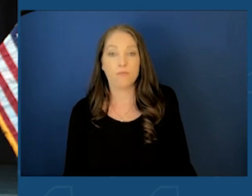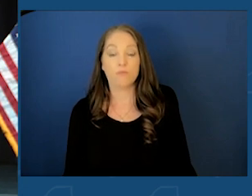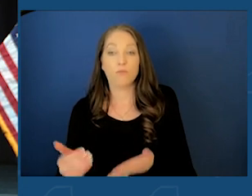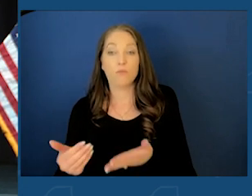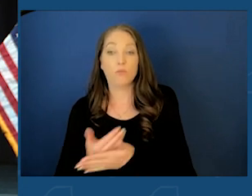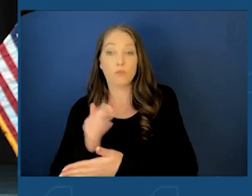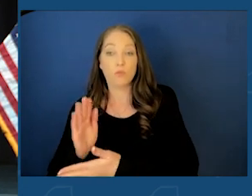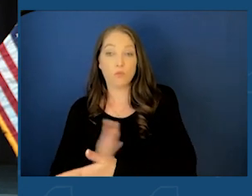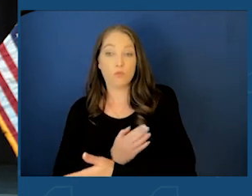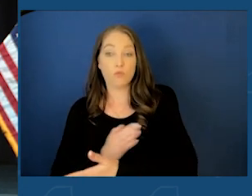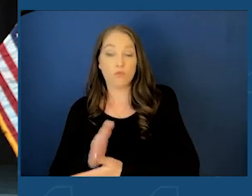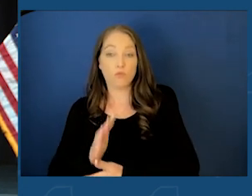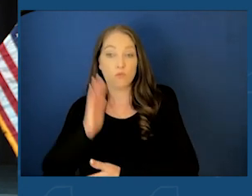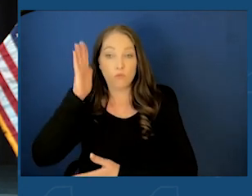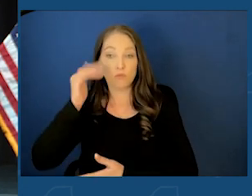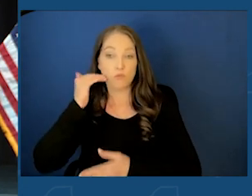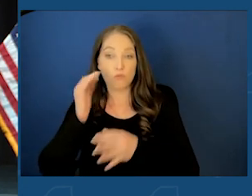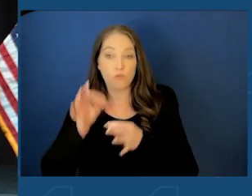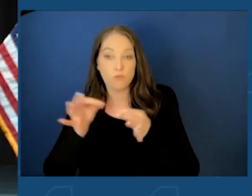버리고